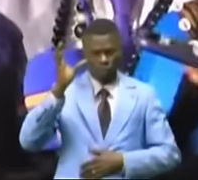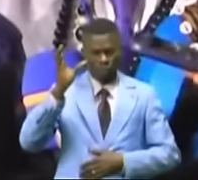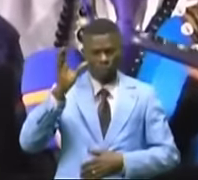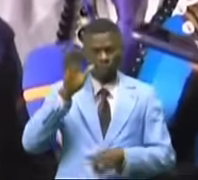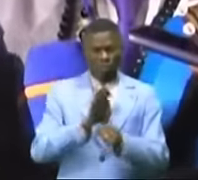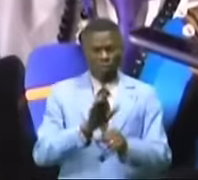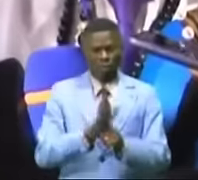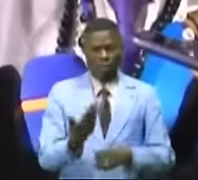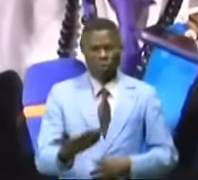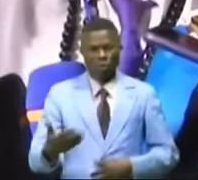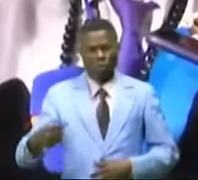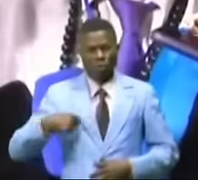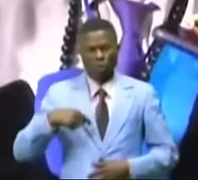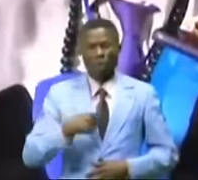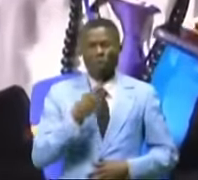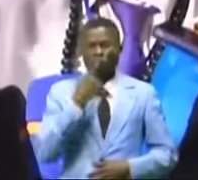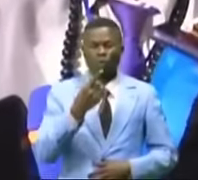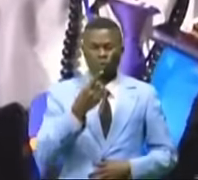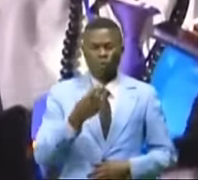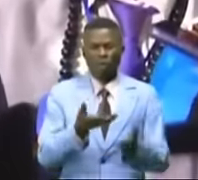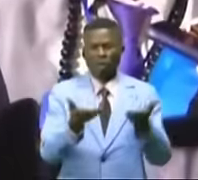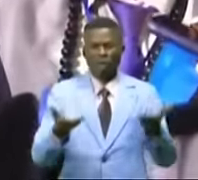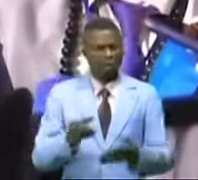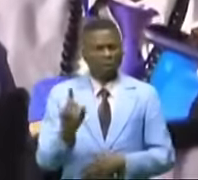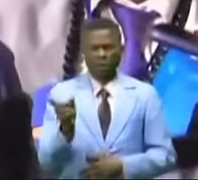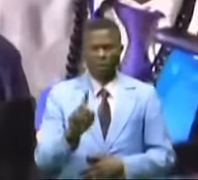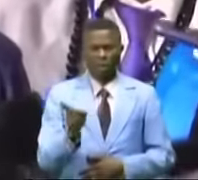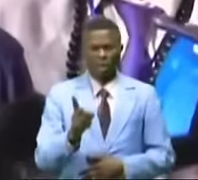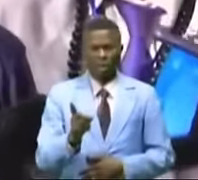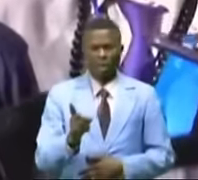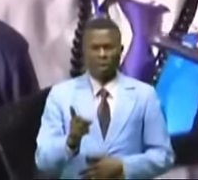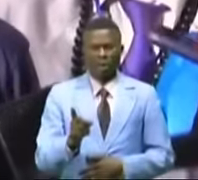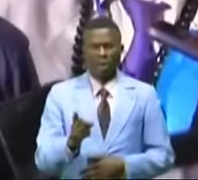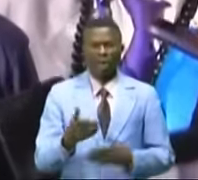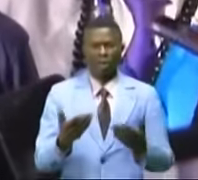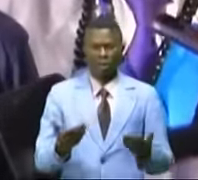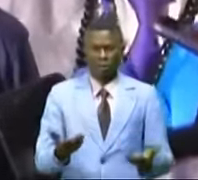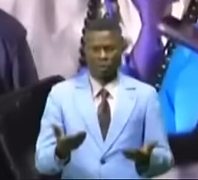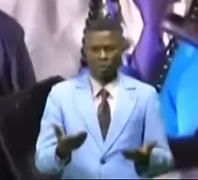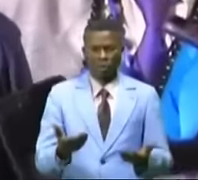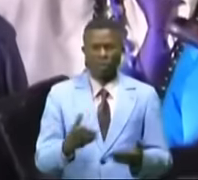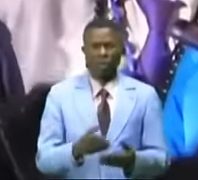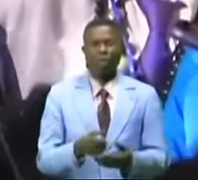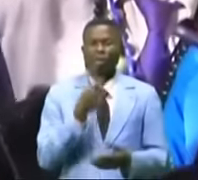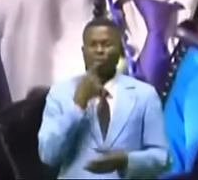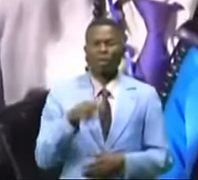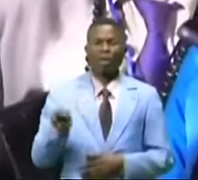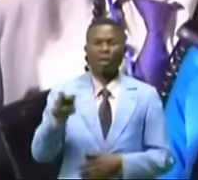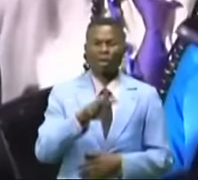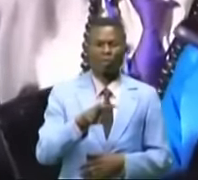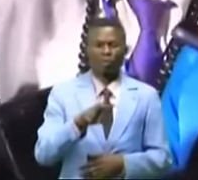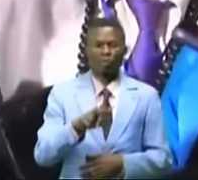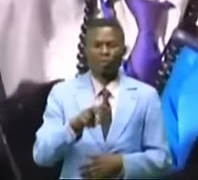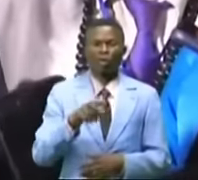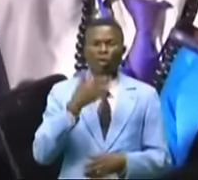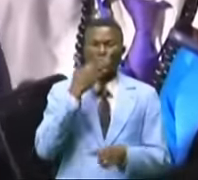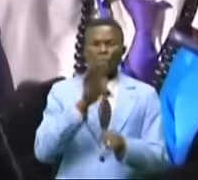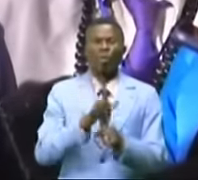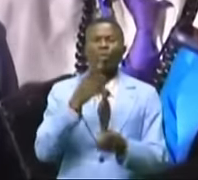certaines choses que nous ne pouvons pas dire tout haut. Et ce que je peux vous donner comme garantie,